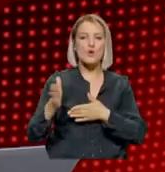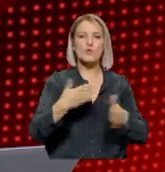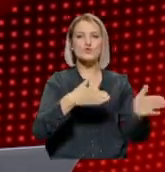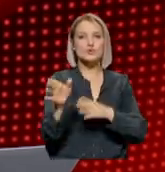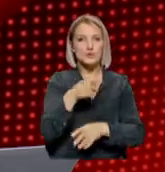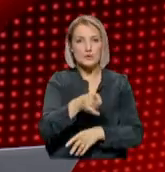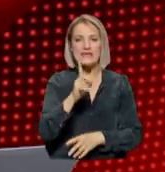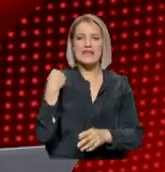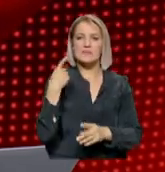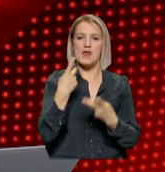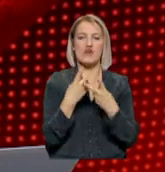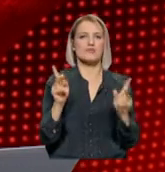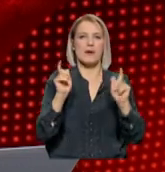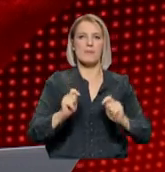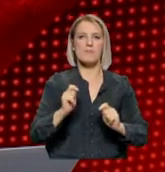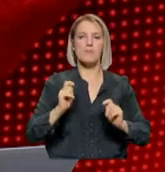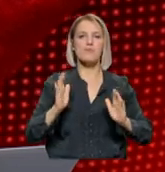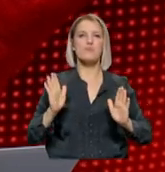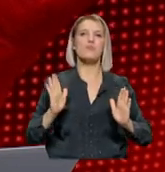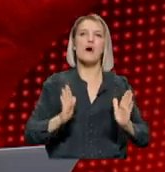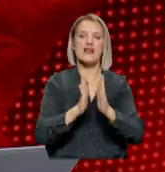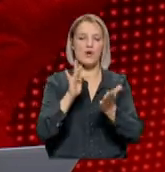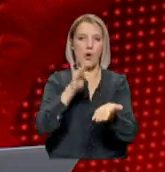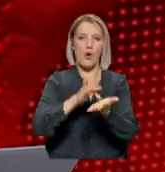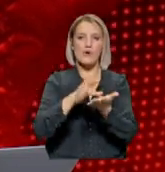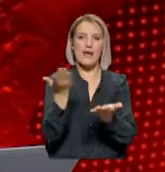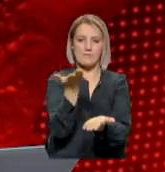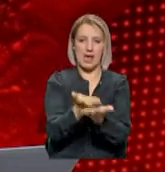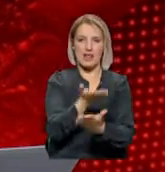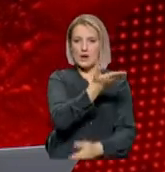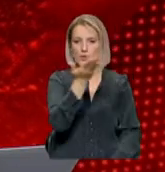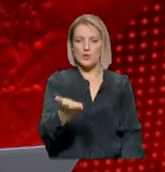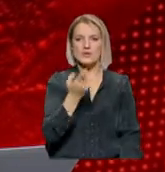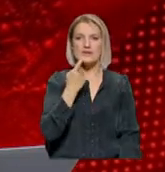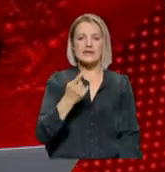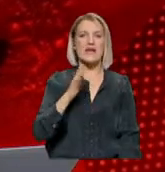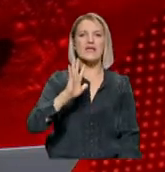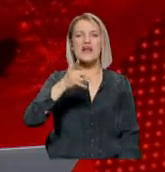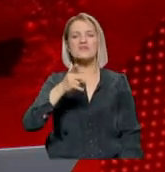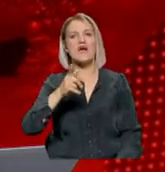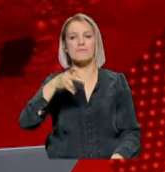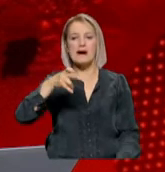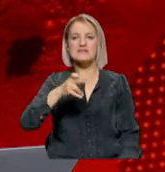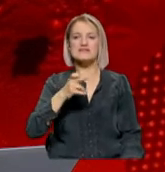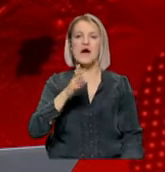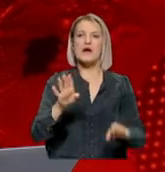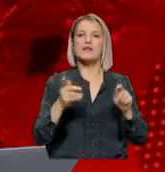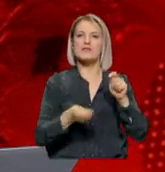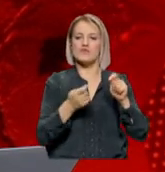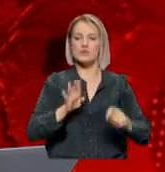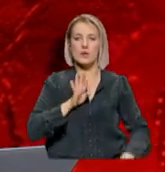bir açıklama yaptı muhalefete ortaya belge koyun dedi gelecek Partisi Genel Başkan Ahmet Davutoğlu ysa